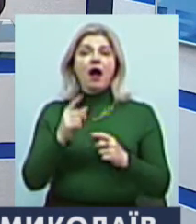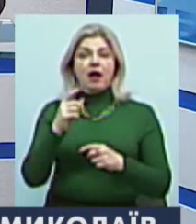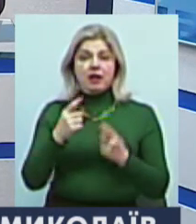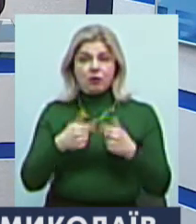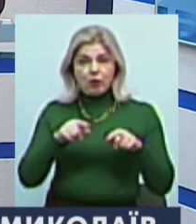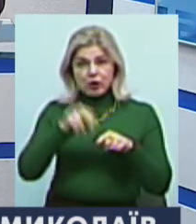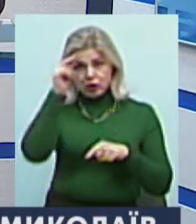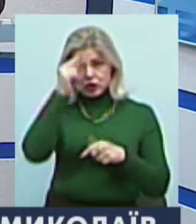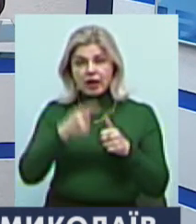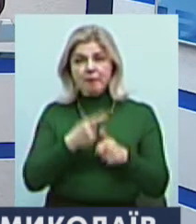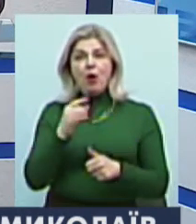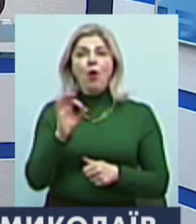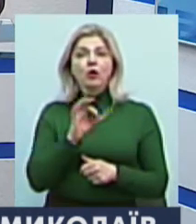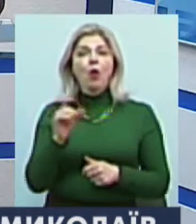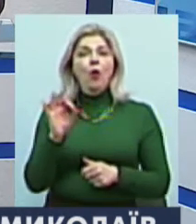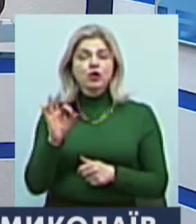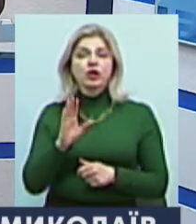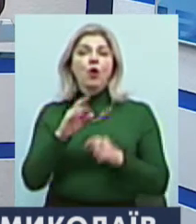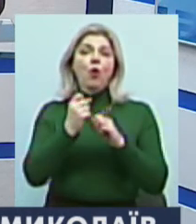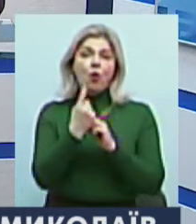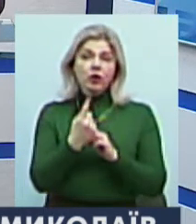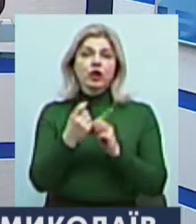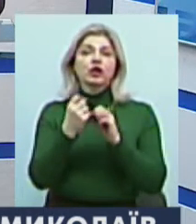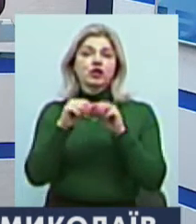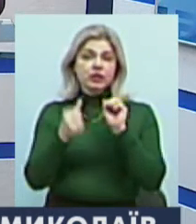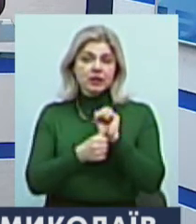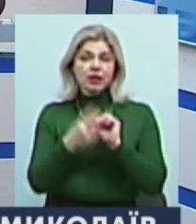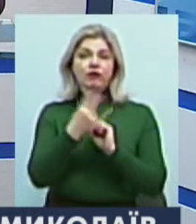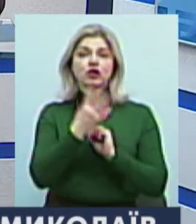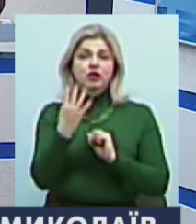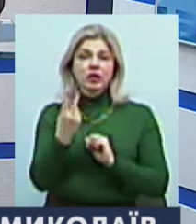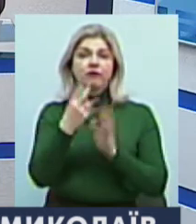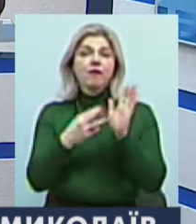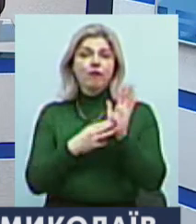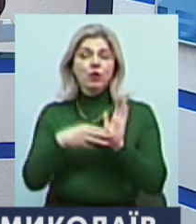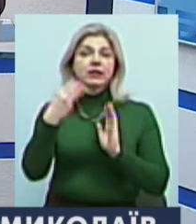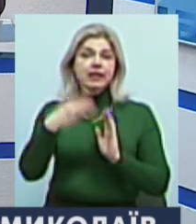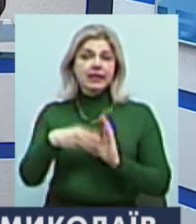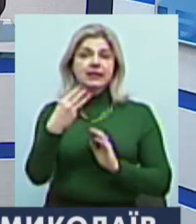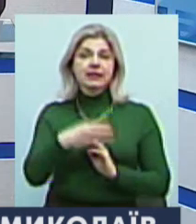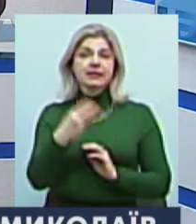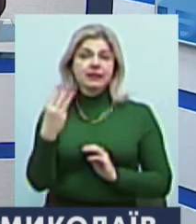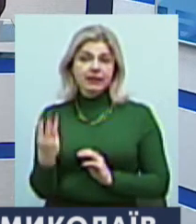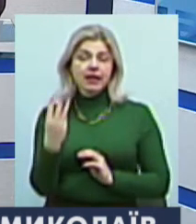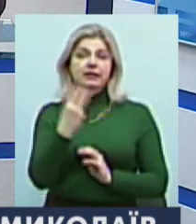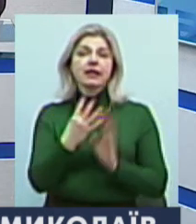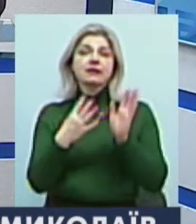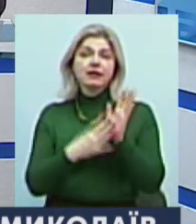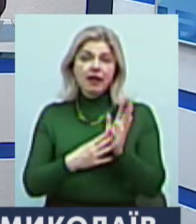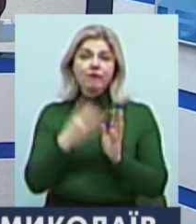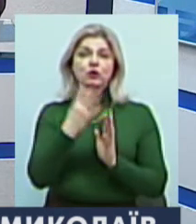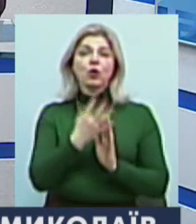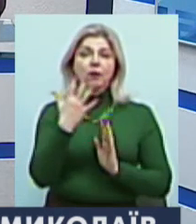1 імені Олега Ольжича 11, 16, 24, 28 – 30 33